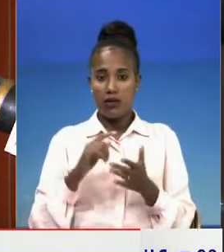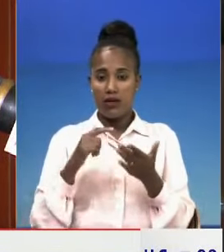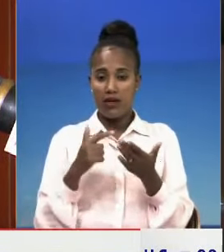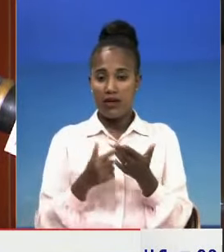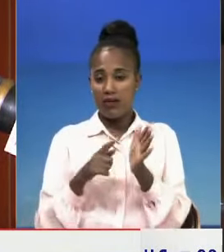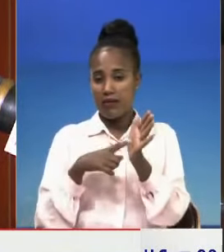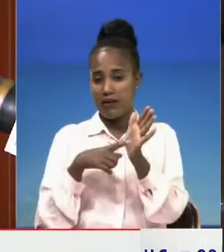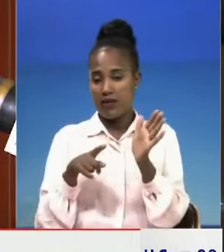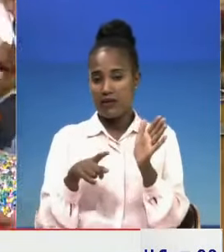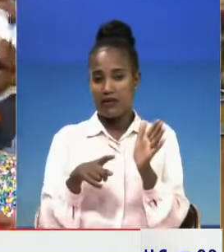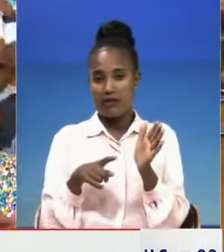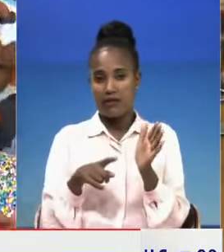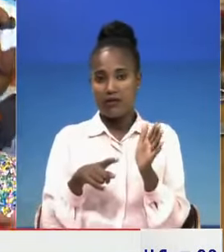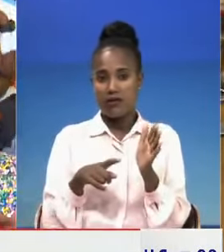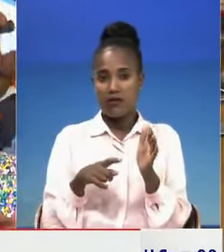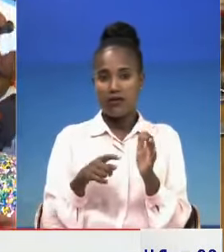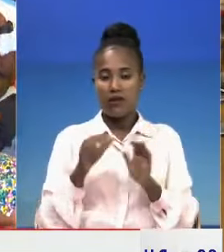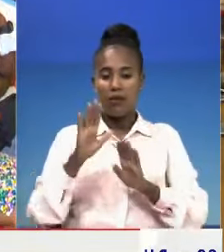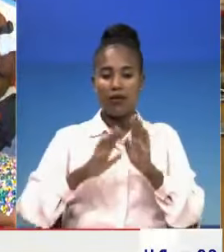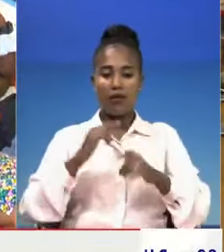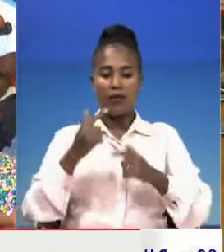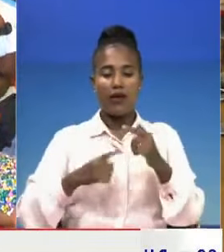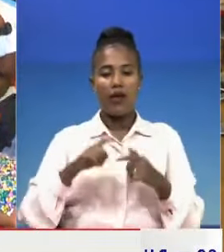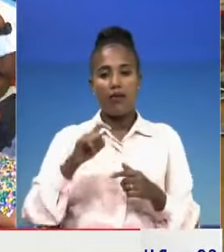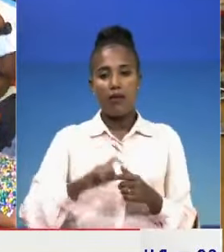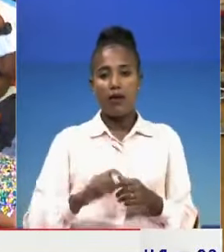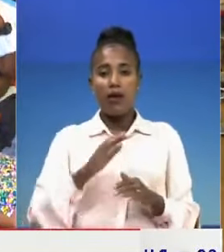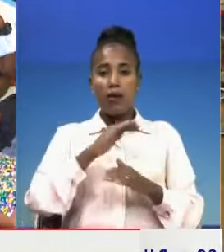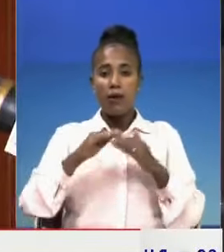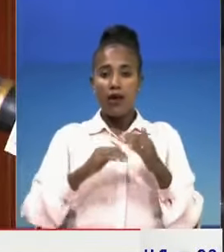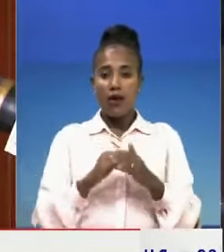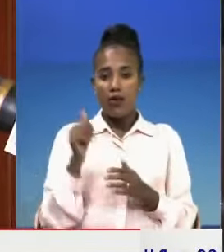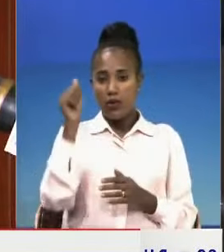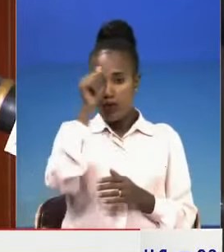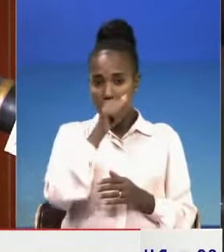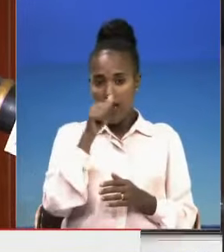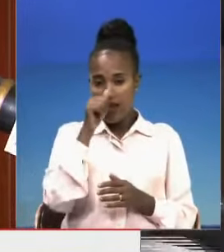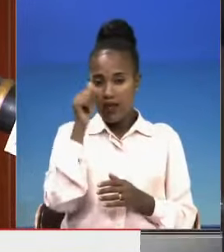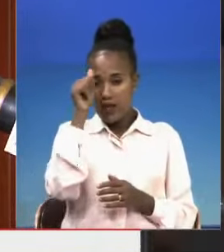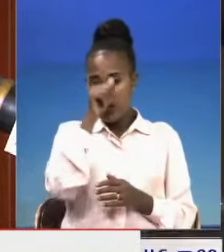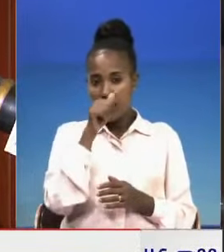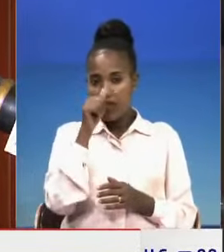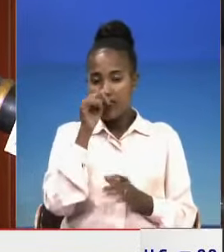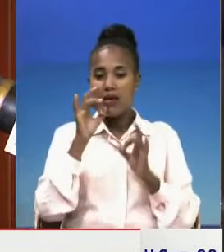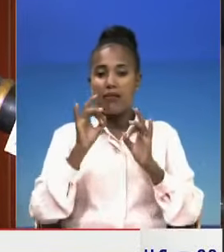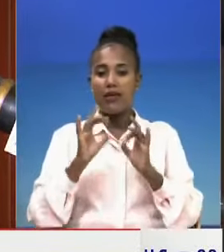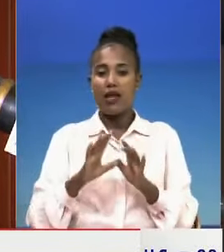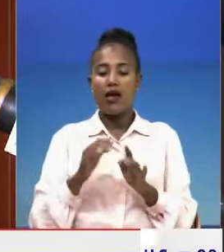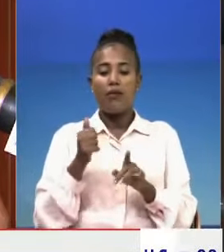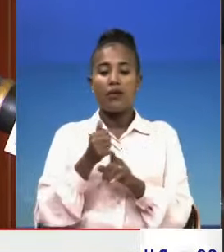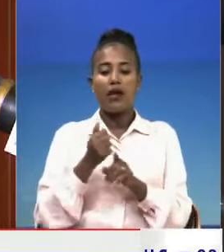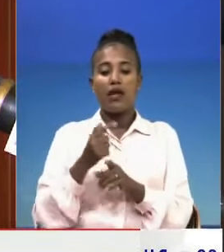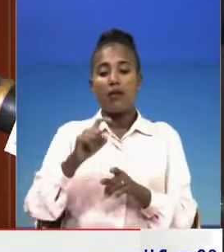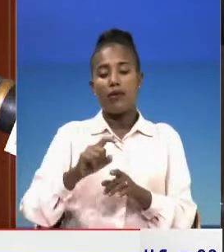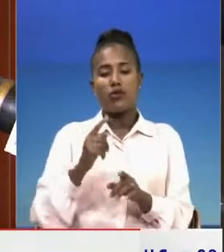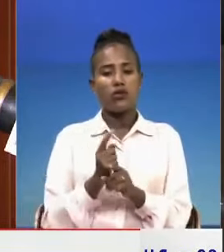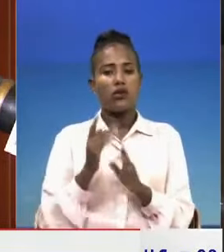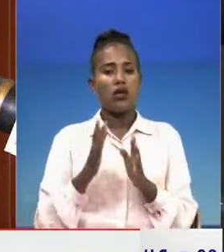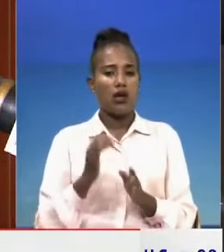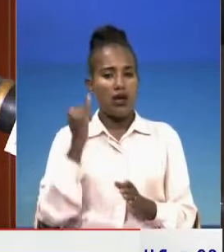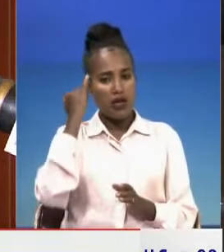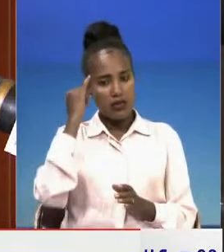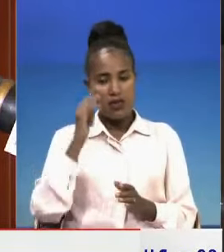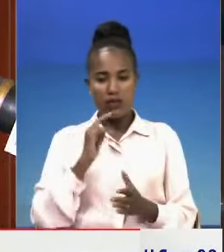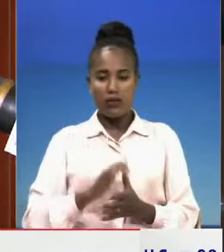በግልጽ ደምድመን ሄዳለን። መላው ኢትዮጵያውያን ኢትዮጵያን ስለሚጠላ መታገል አለባቸው። ትክክለኛ